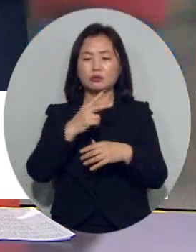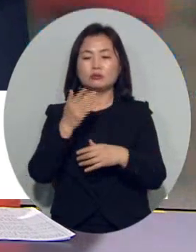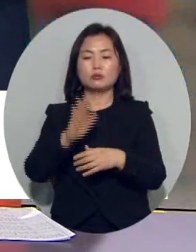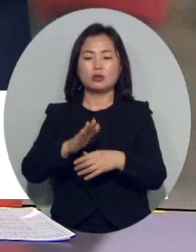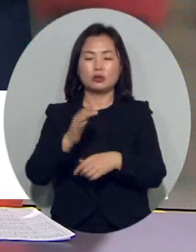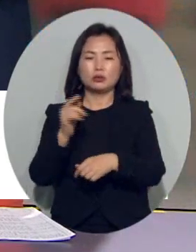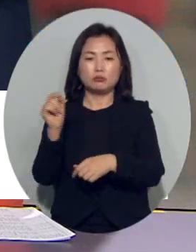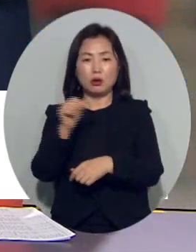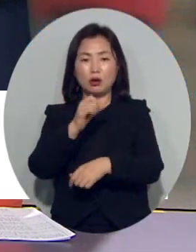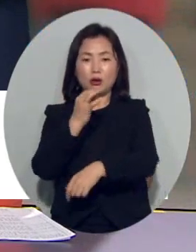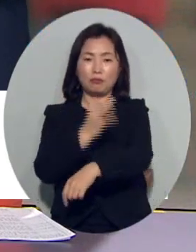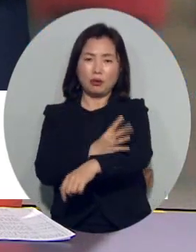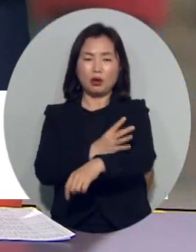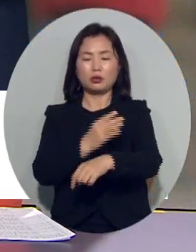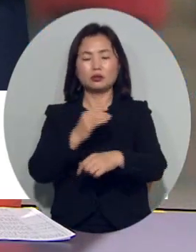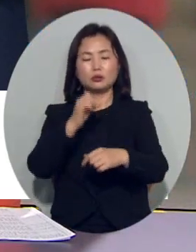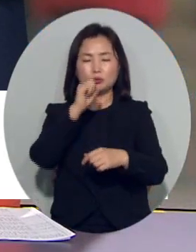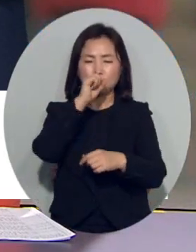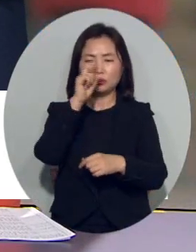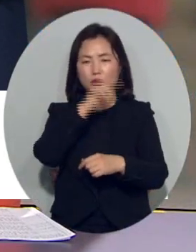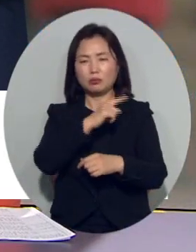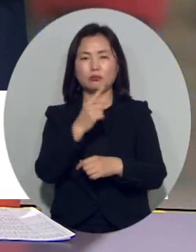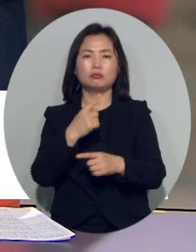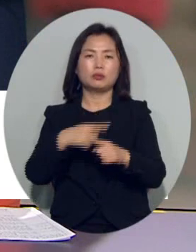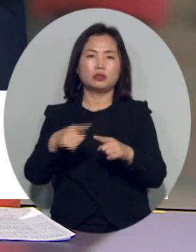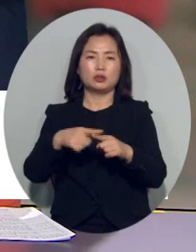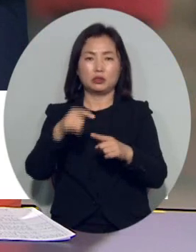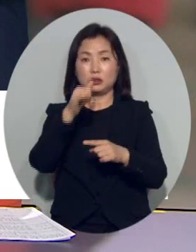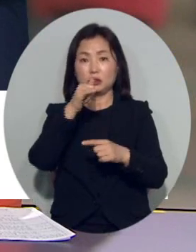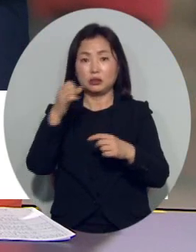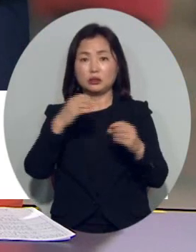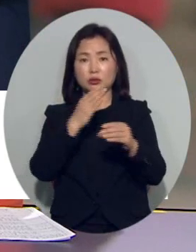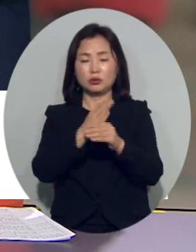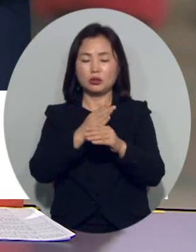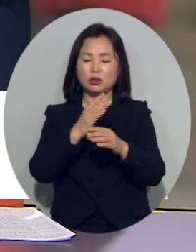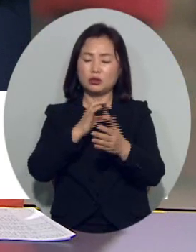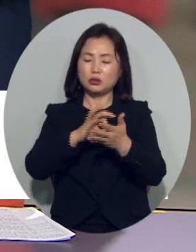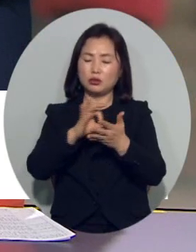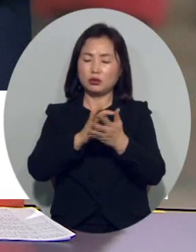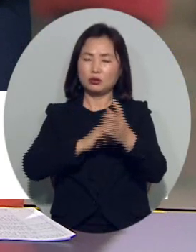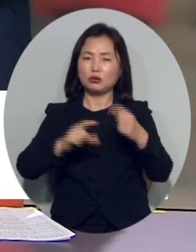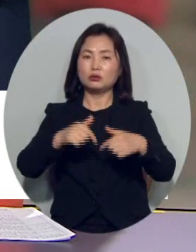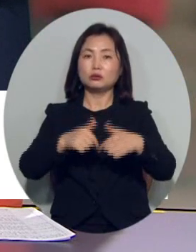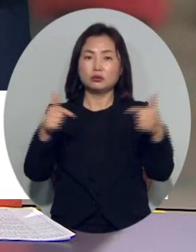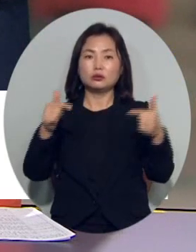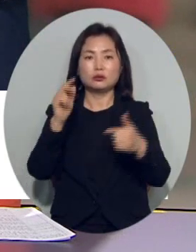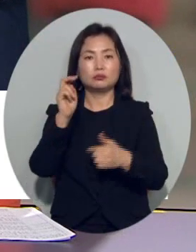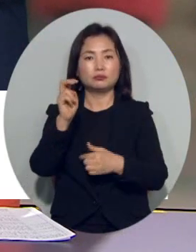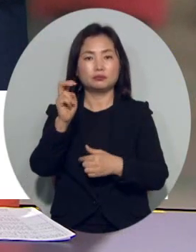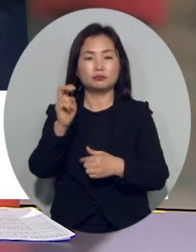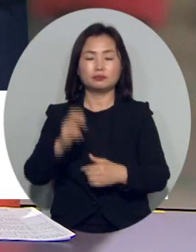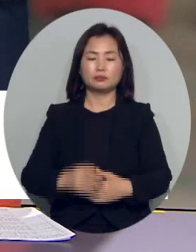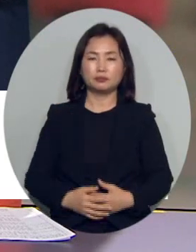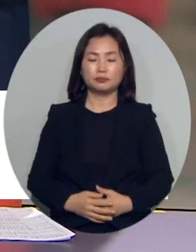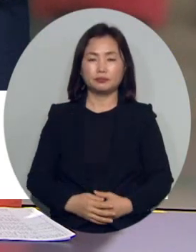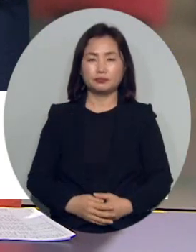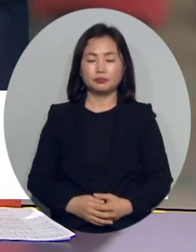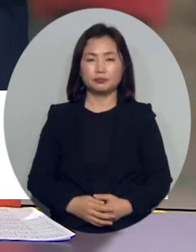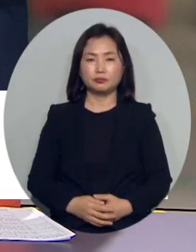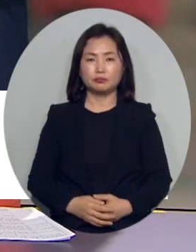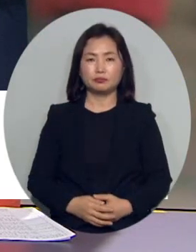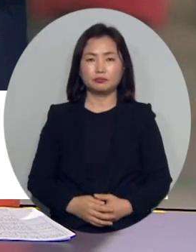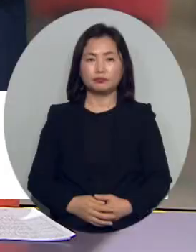신속하고 간편하다. 장단점에 대한 평가가 나오는 가운데 사용이 확대될 것으로 보입니다. 양관희 기자가